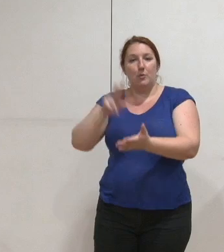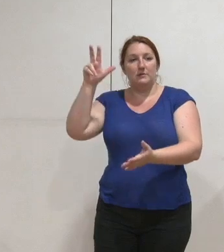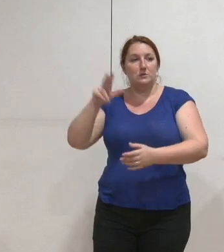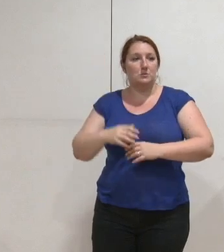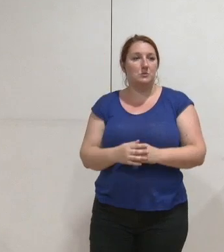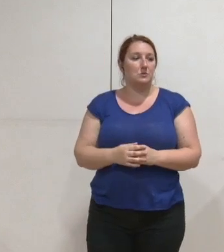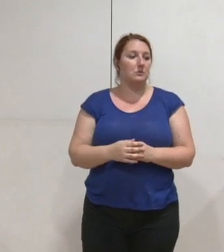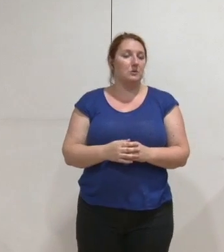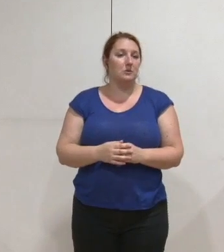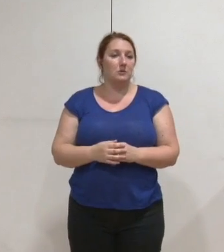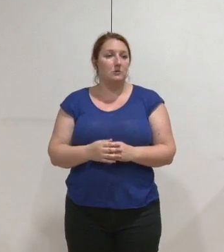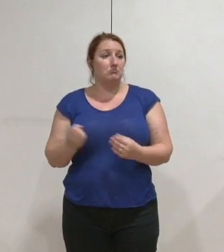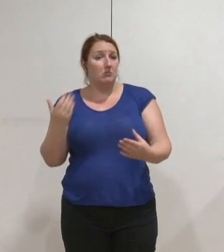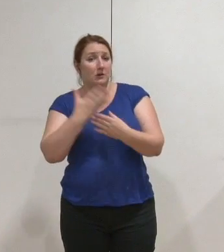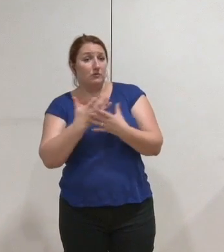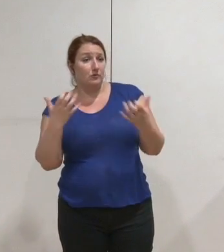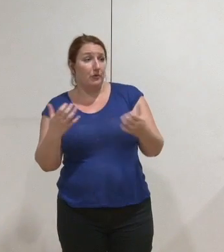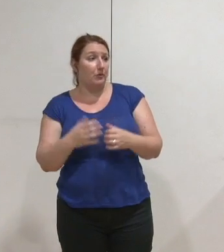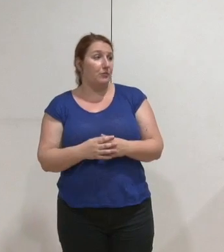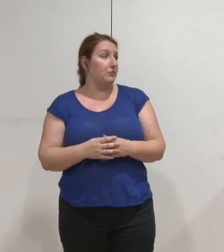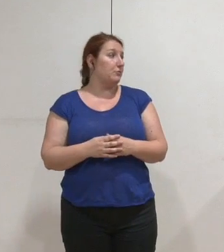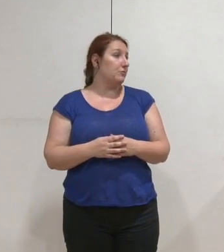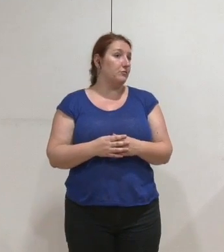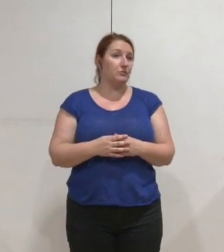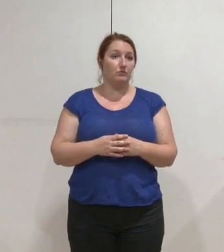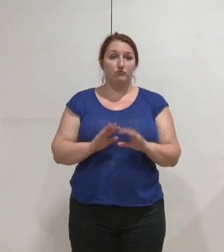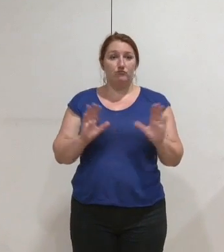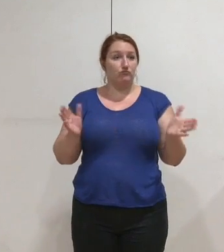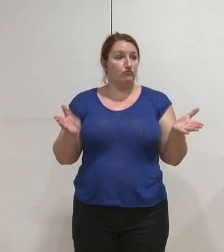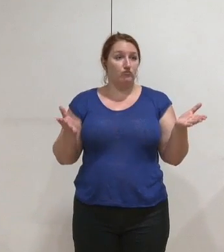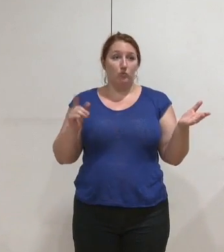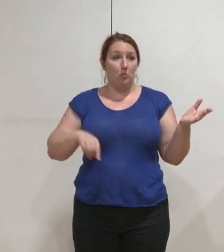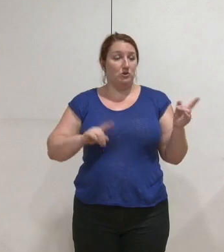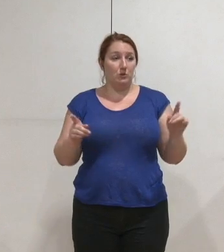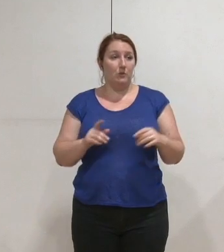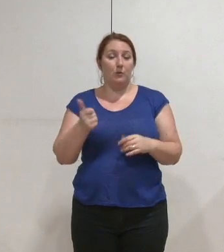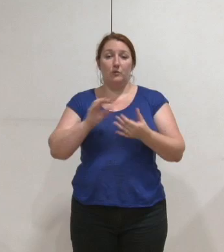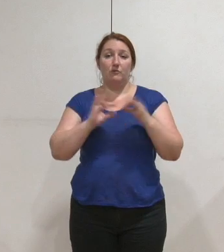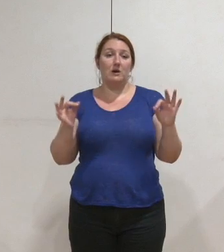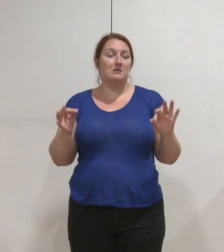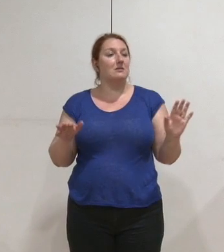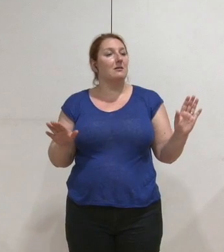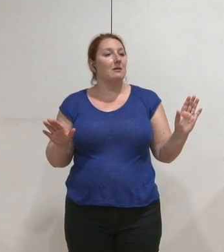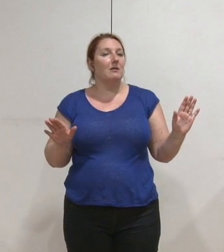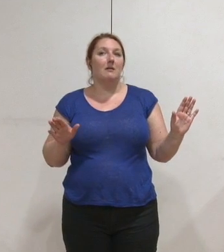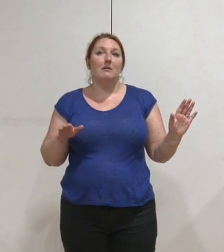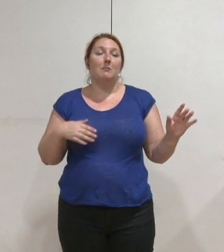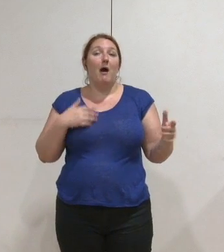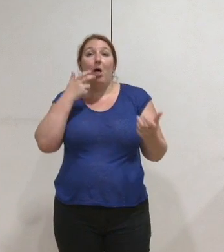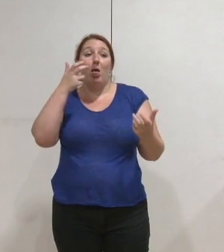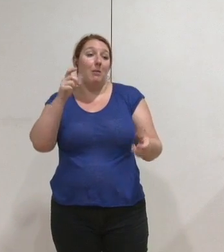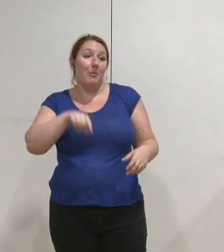financier une petite intervention vous êtes pas obligé c'est parandise vous êtes obligé une phrase on a si